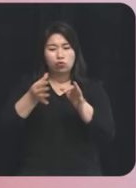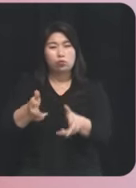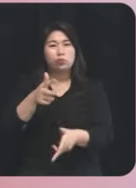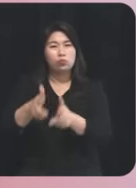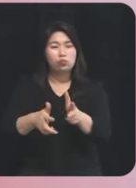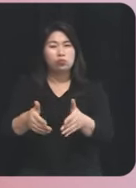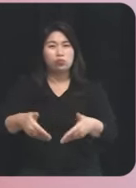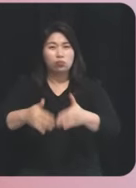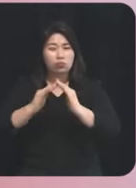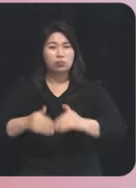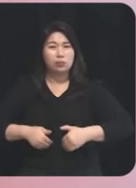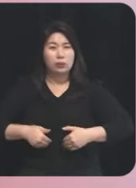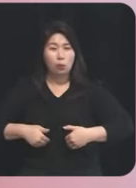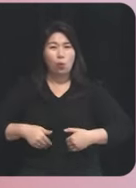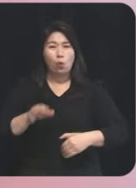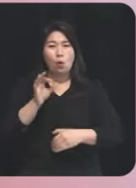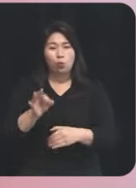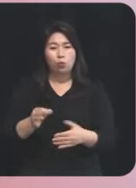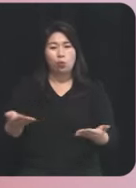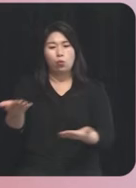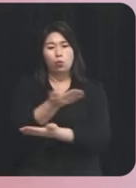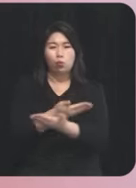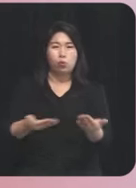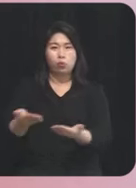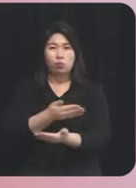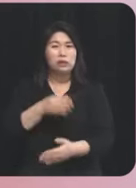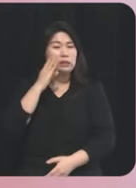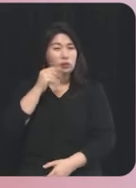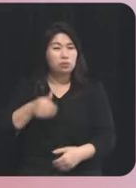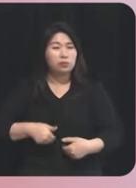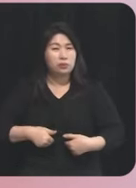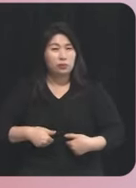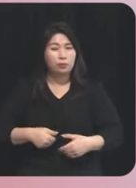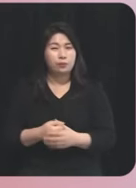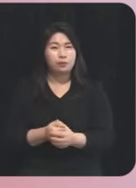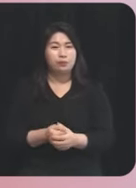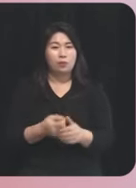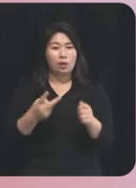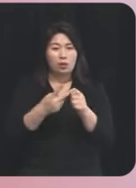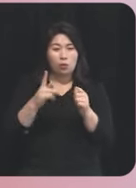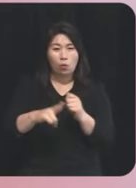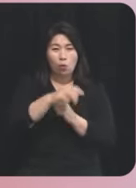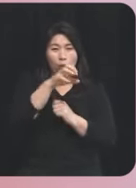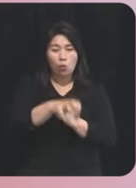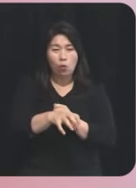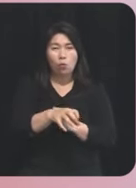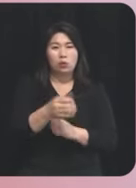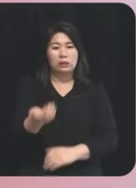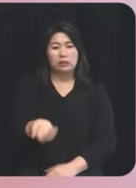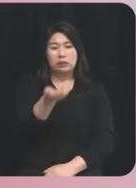돈의 자금 흐름이 넘쳐나야 합니다. 관련하여 제2차 공공 이전에 대비한